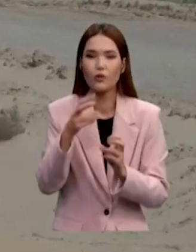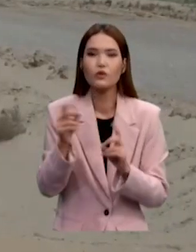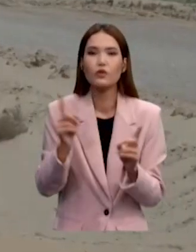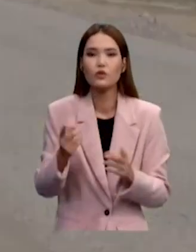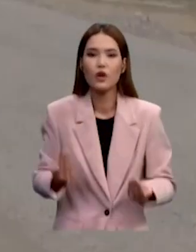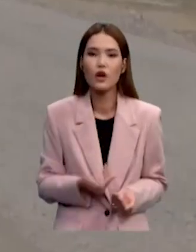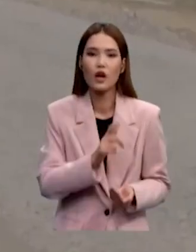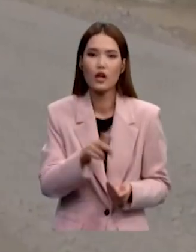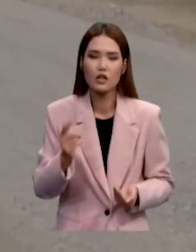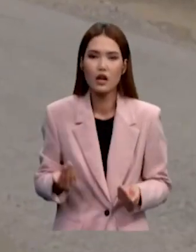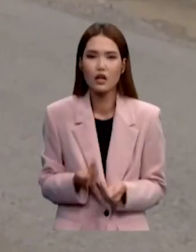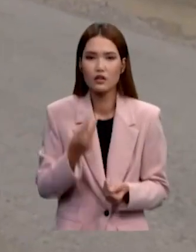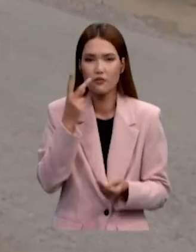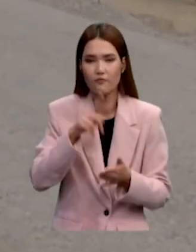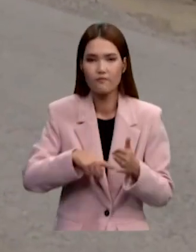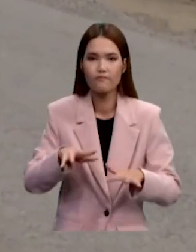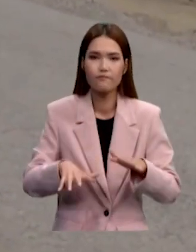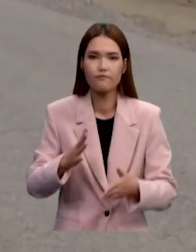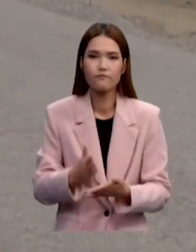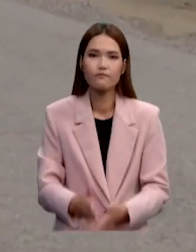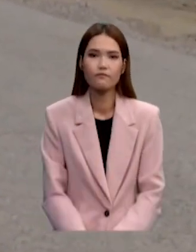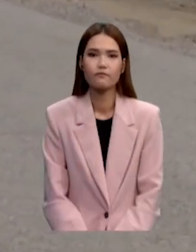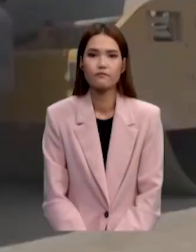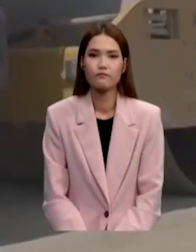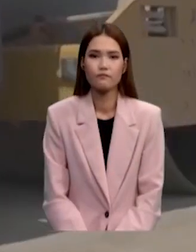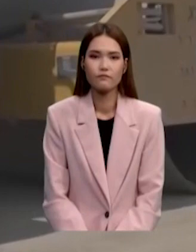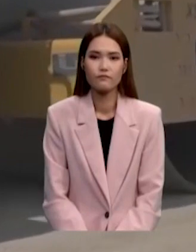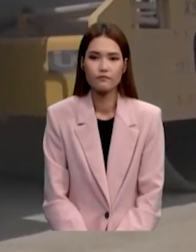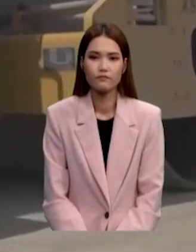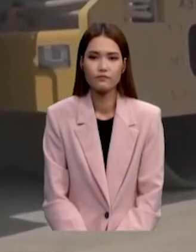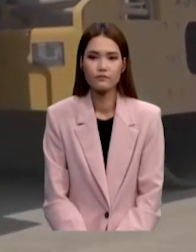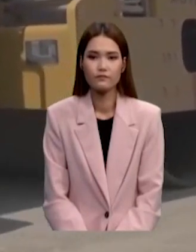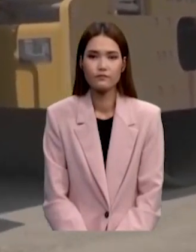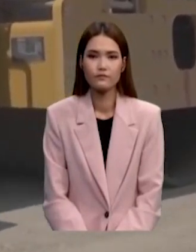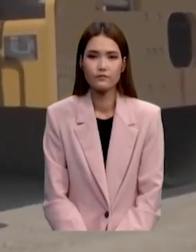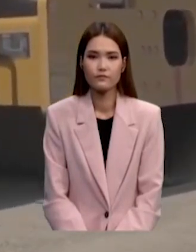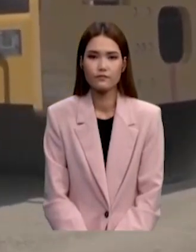население также мало верит. Алия Жамитова, Азельхан Уахитов, Атамикен, Бизнес, Атырау.